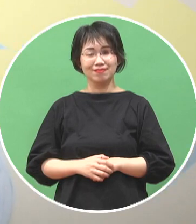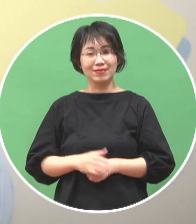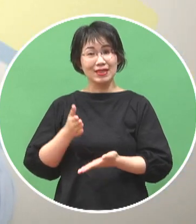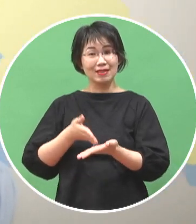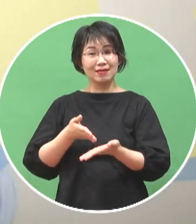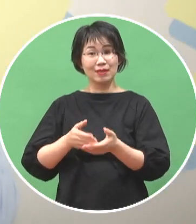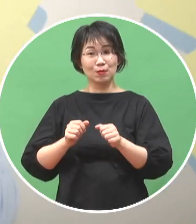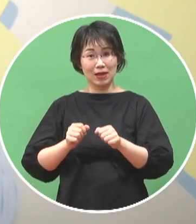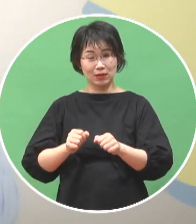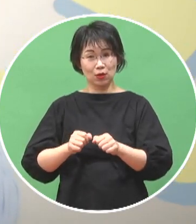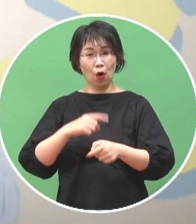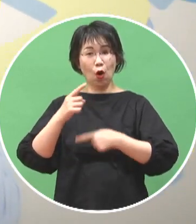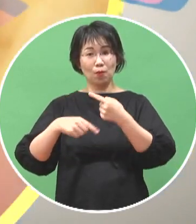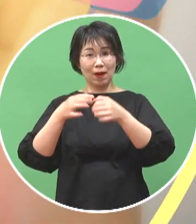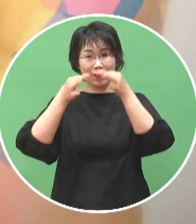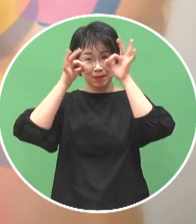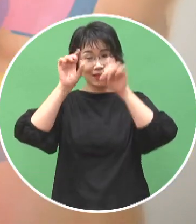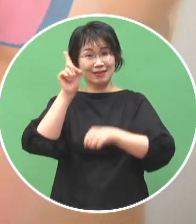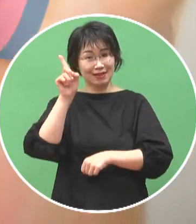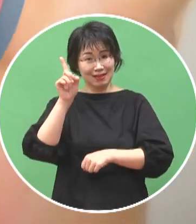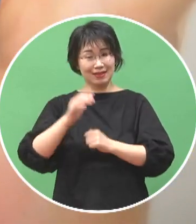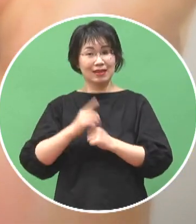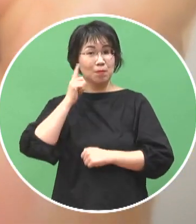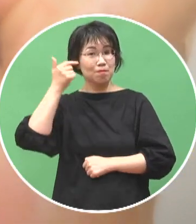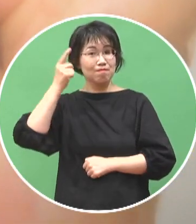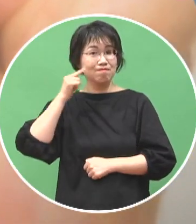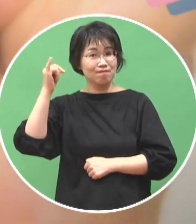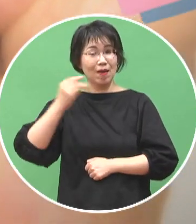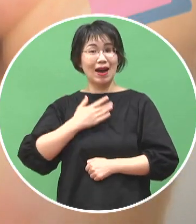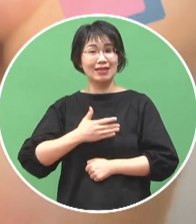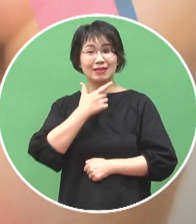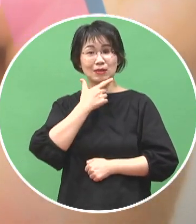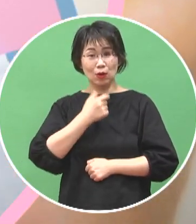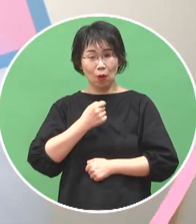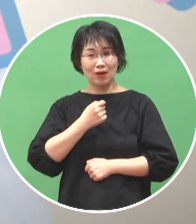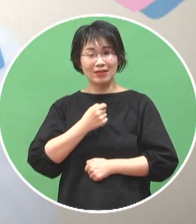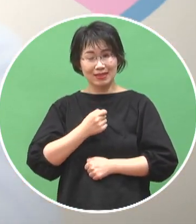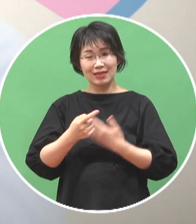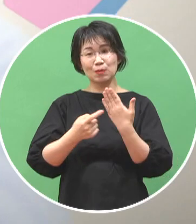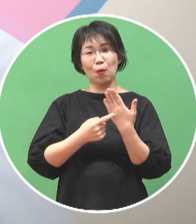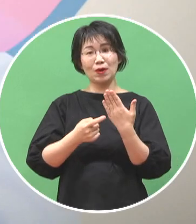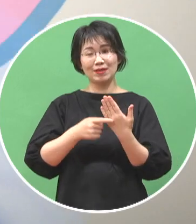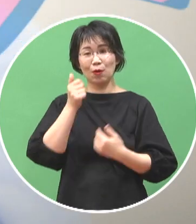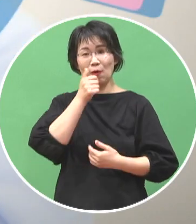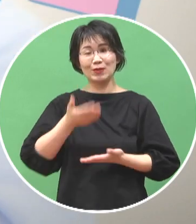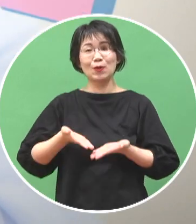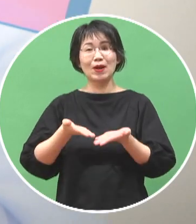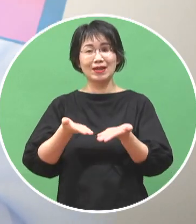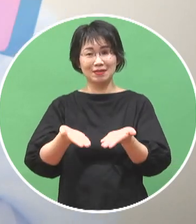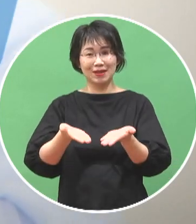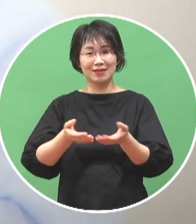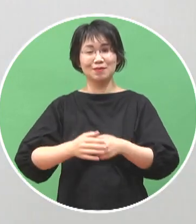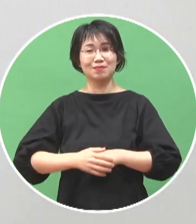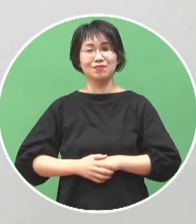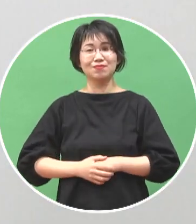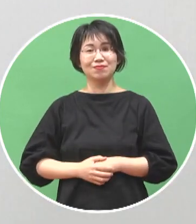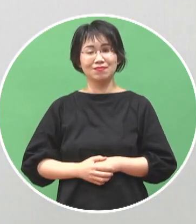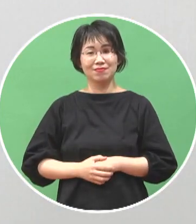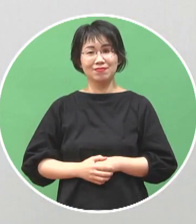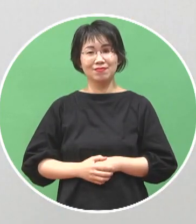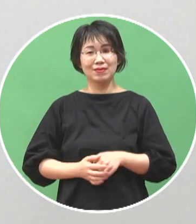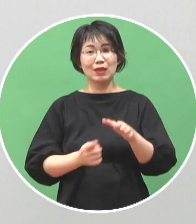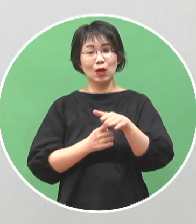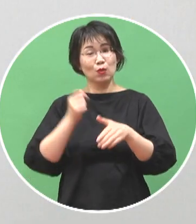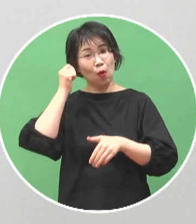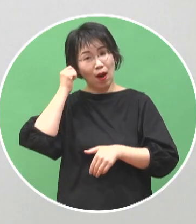説明しよう。パパミエアイズとはパパやママに知ってほしい一押しポイントを紹介するものだ。 農